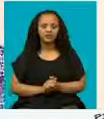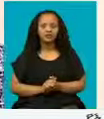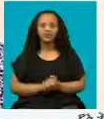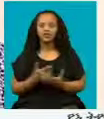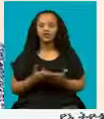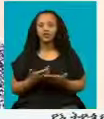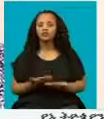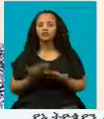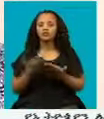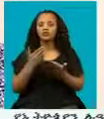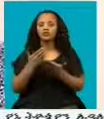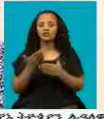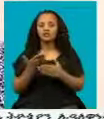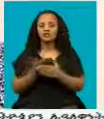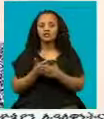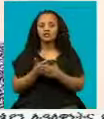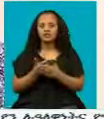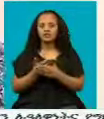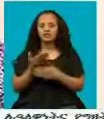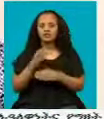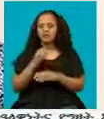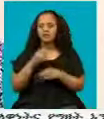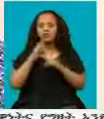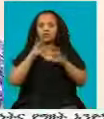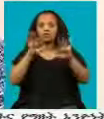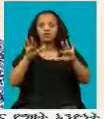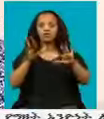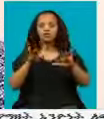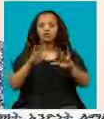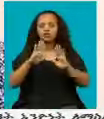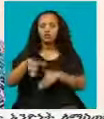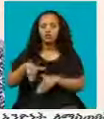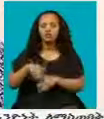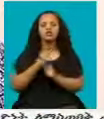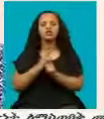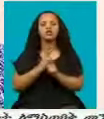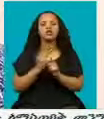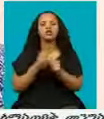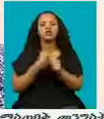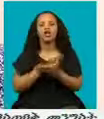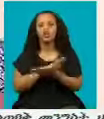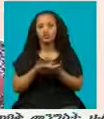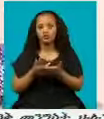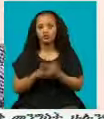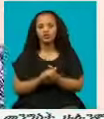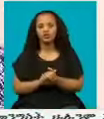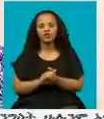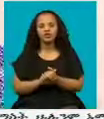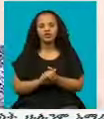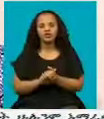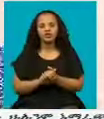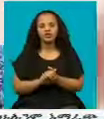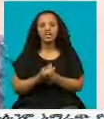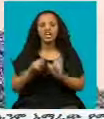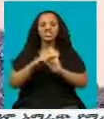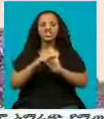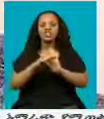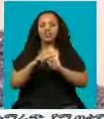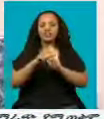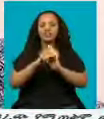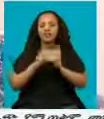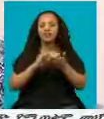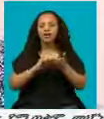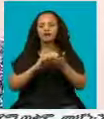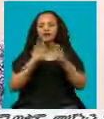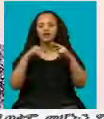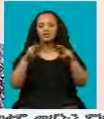የሚቀርቡ መረጃዎችን ከማናፈስ ይልቅ ትክክለኛነቱን አጣርቶ ኔጌቲቭ የሆኑ አመለካከቶችን የማራገብ ነገር